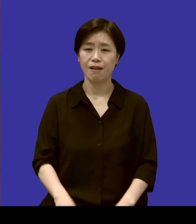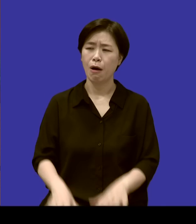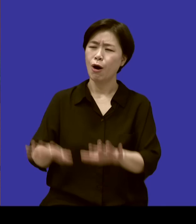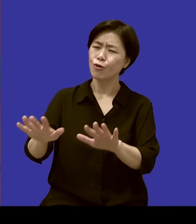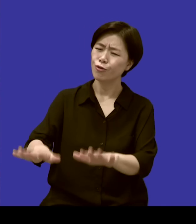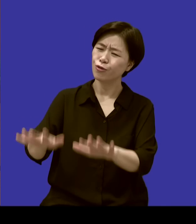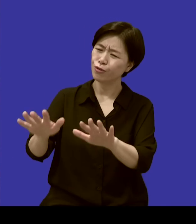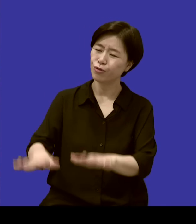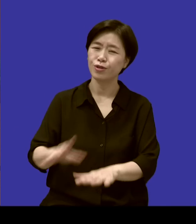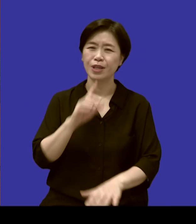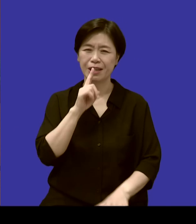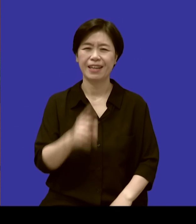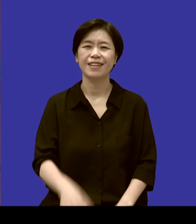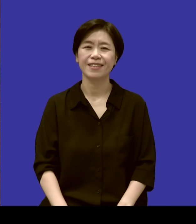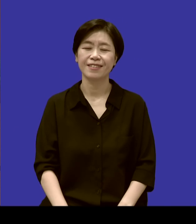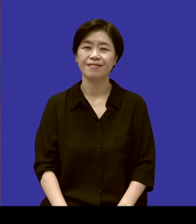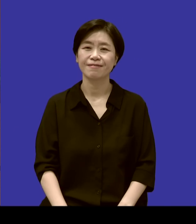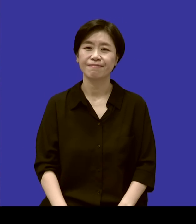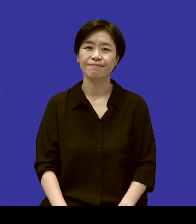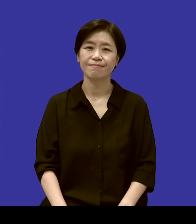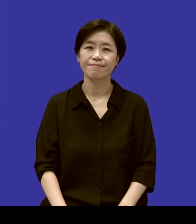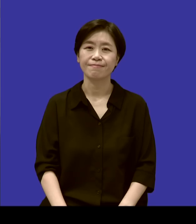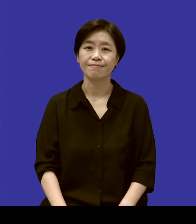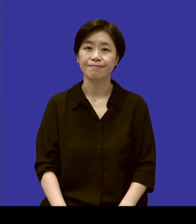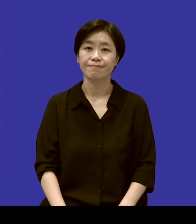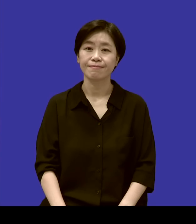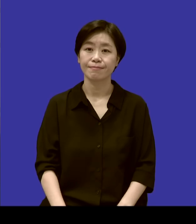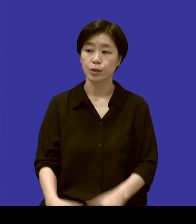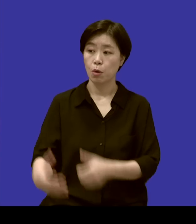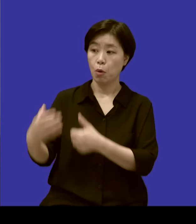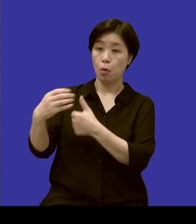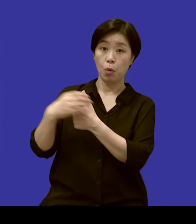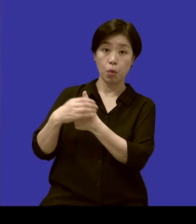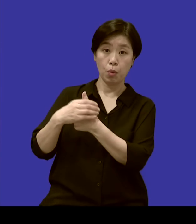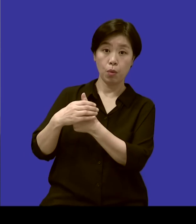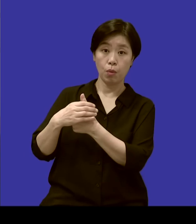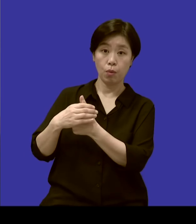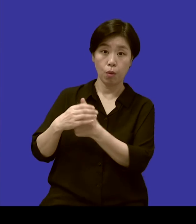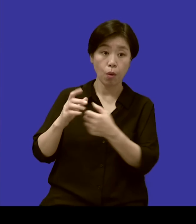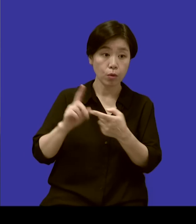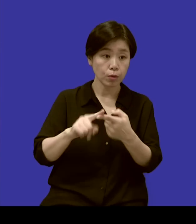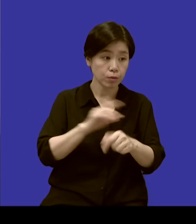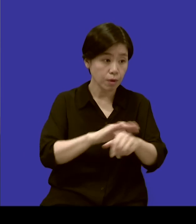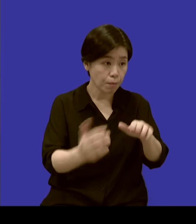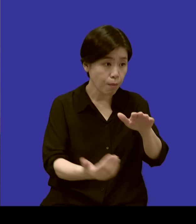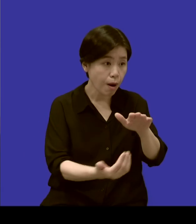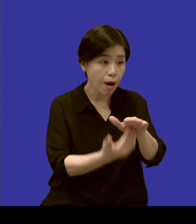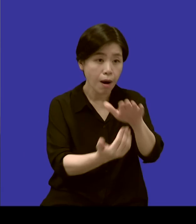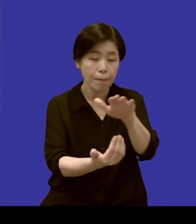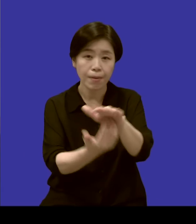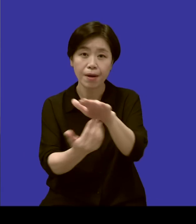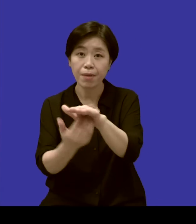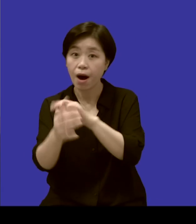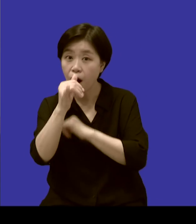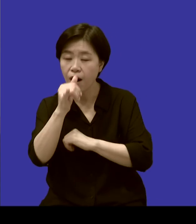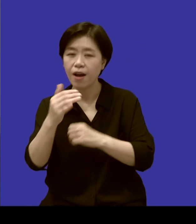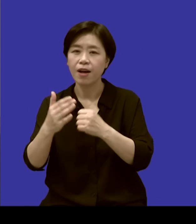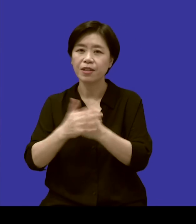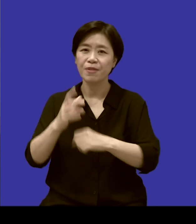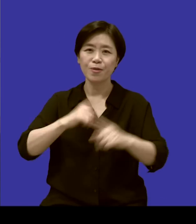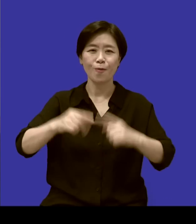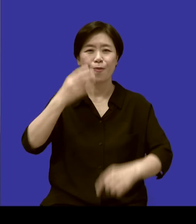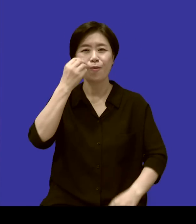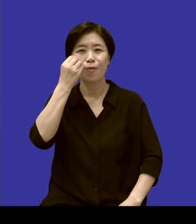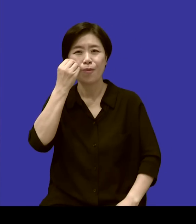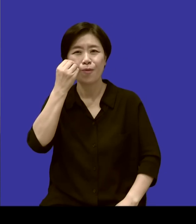그래, 거야. 그런 얘기를 많이 들었어요. 그래서 사역의 열매가 자꾸 생기니까 예. 이게 너무 신기한 거야. 예. 그러니까 하나님한테 더 이 기도를